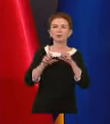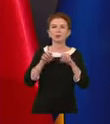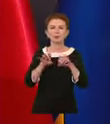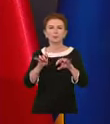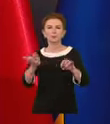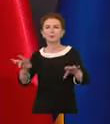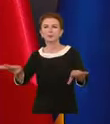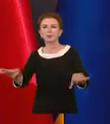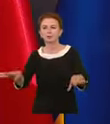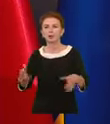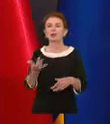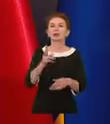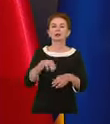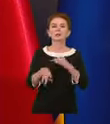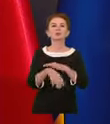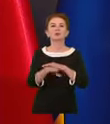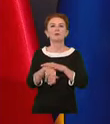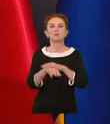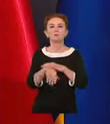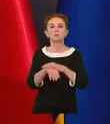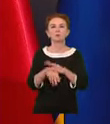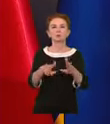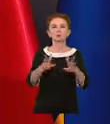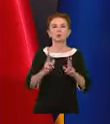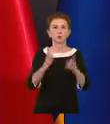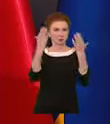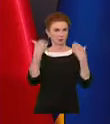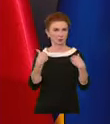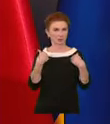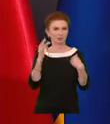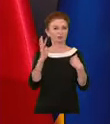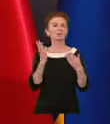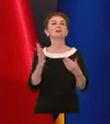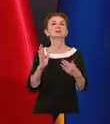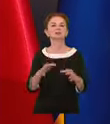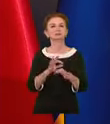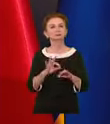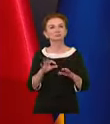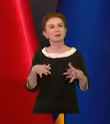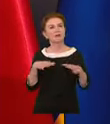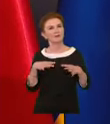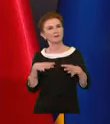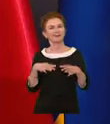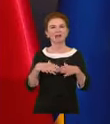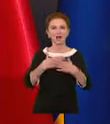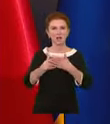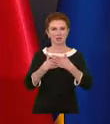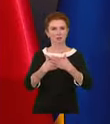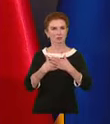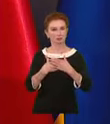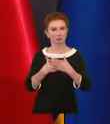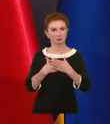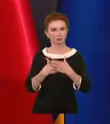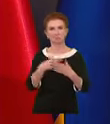ile będziemy mieli wolnych łóżek szpitalnych i ile będziemy mieli respiratorów wolnych. Od tych warunków, na